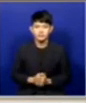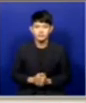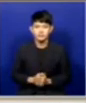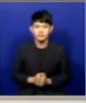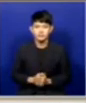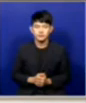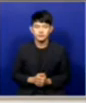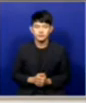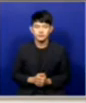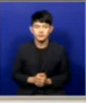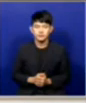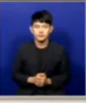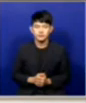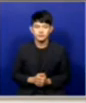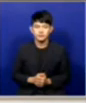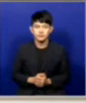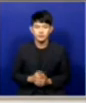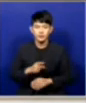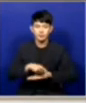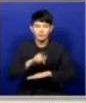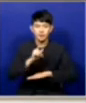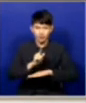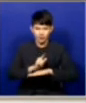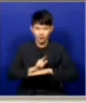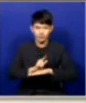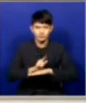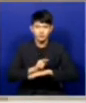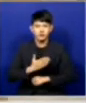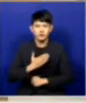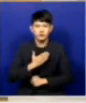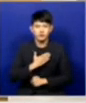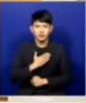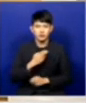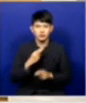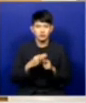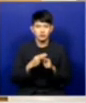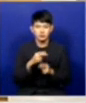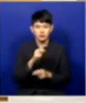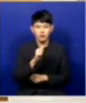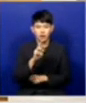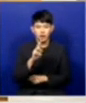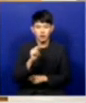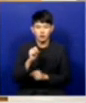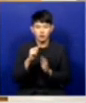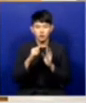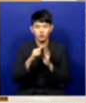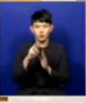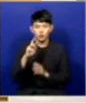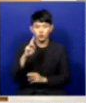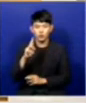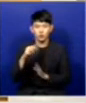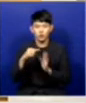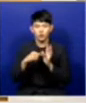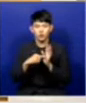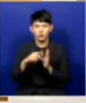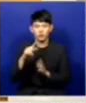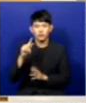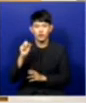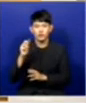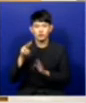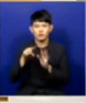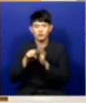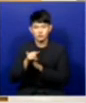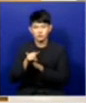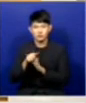ท่านประธานสภาที่เคารพดิฉันนางอนุรักษ์บุญสนสมาชิกสภาผู้แทนราษฎร